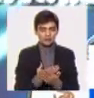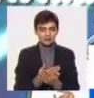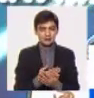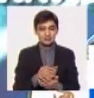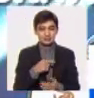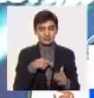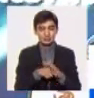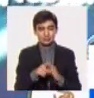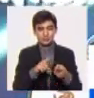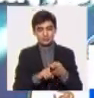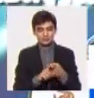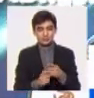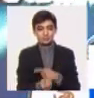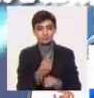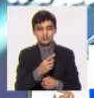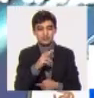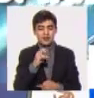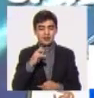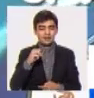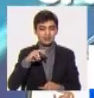о положительном тесте, выявлении